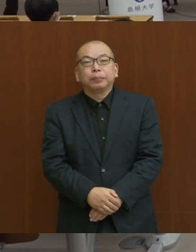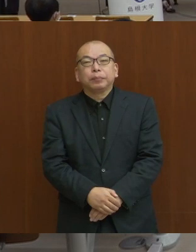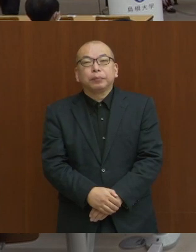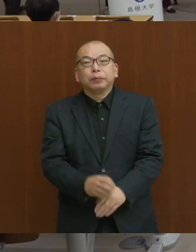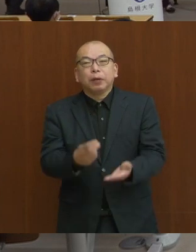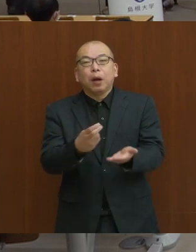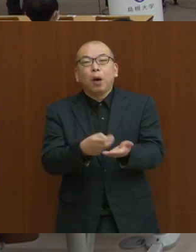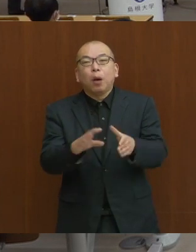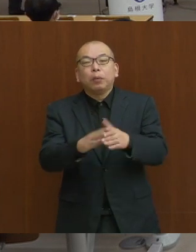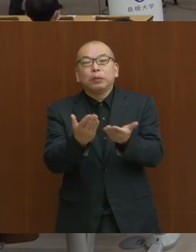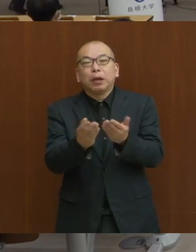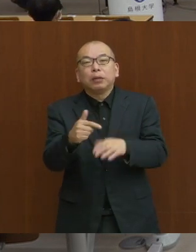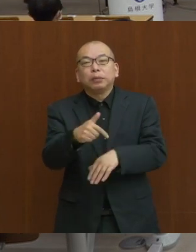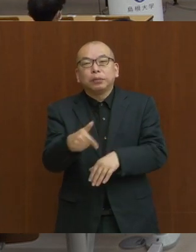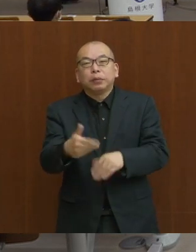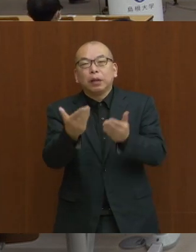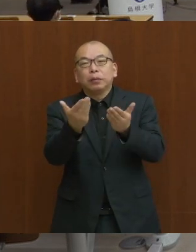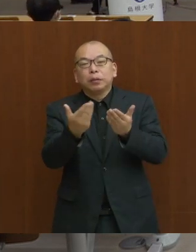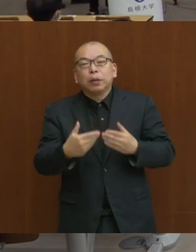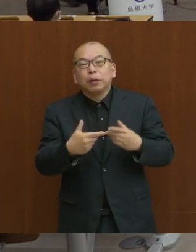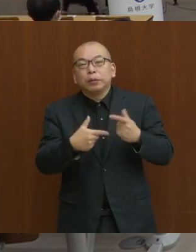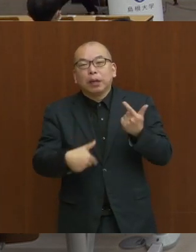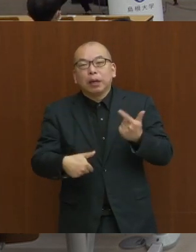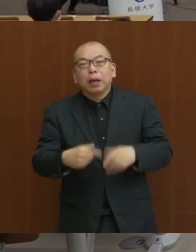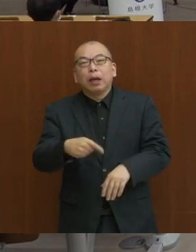法文学部卒業生